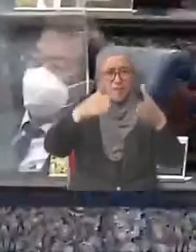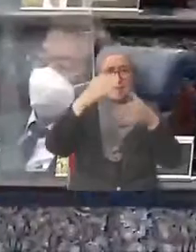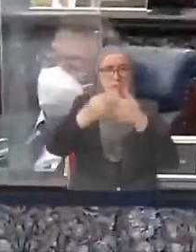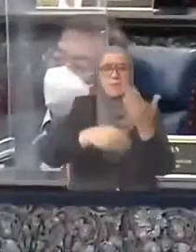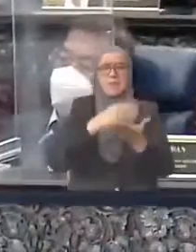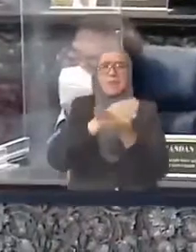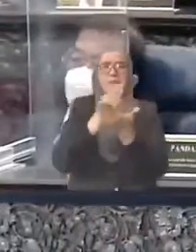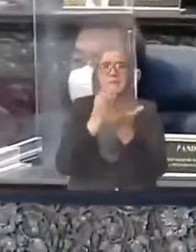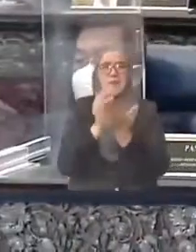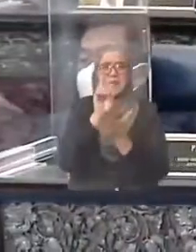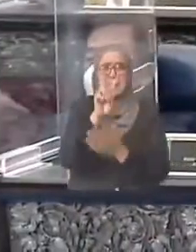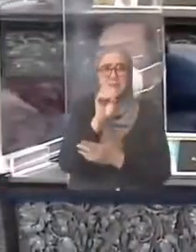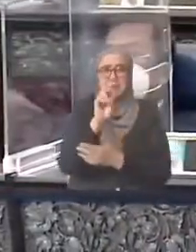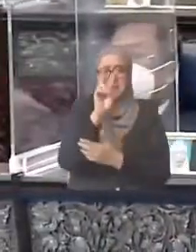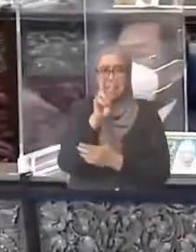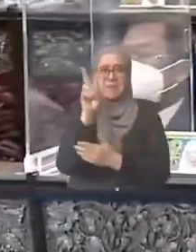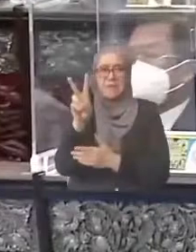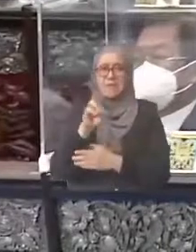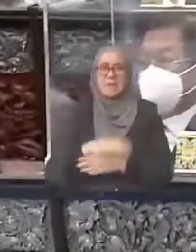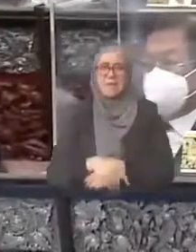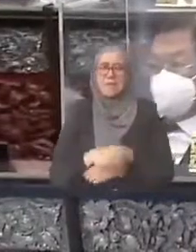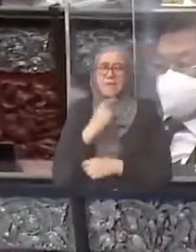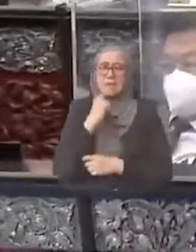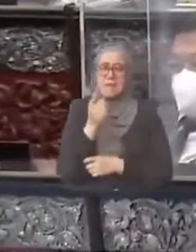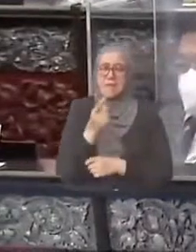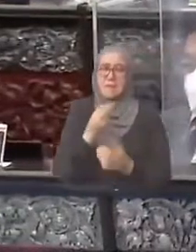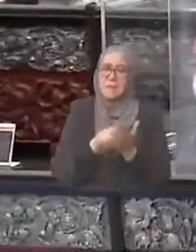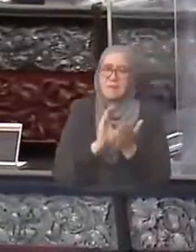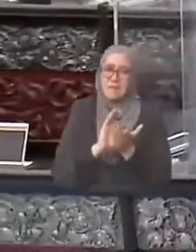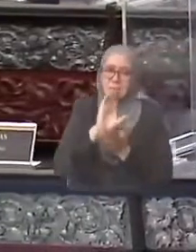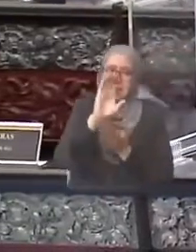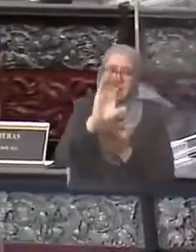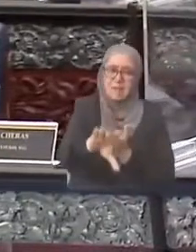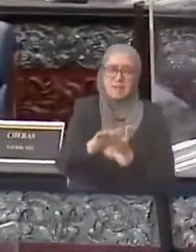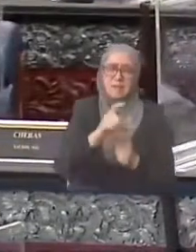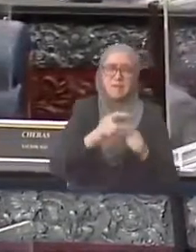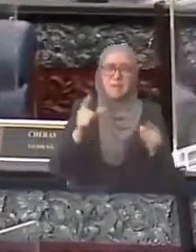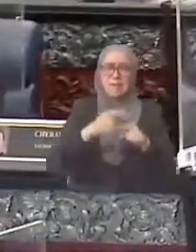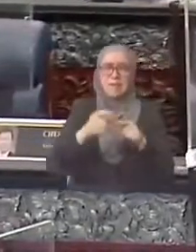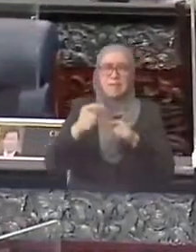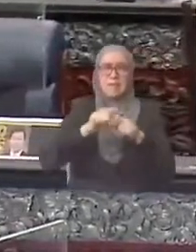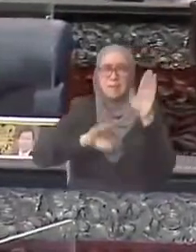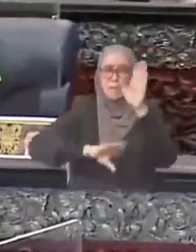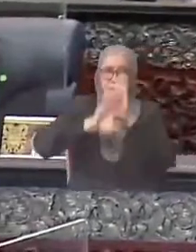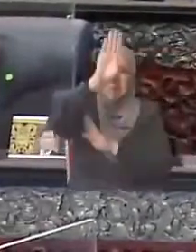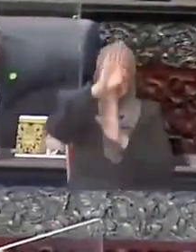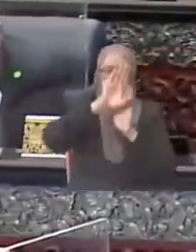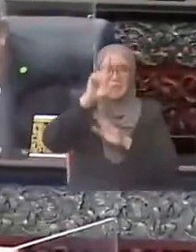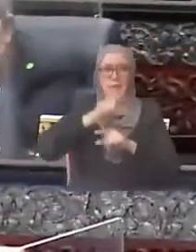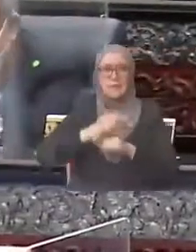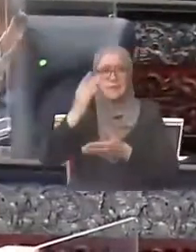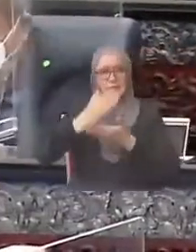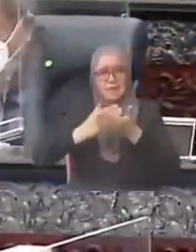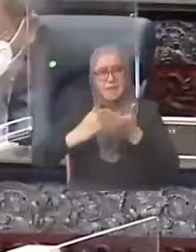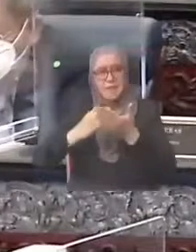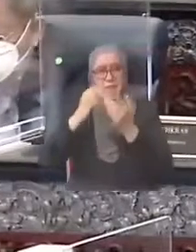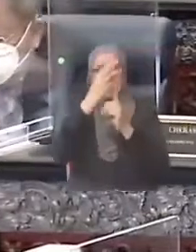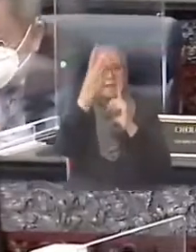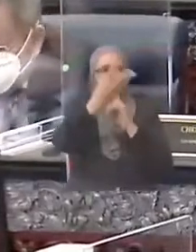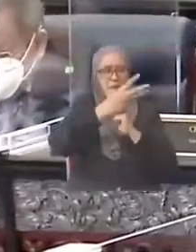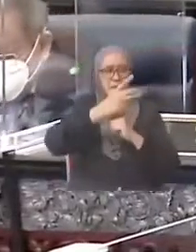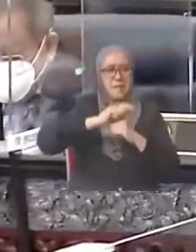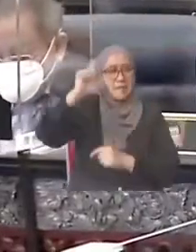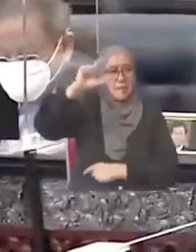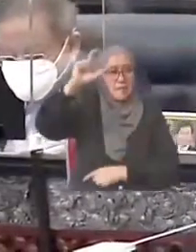mobil Ringgit Bagi pengurus Anda pembangunan hal lewat Islam dibawa jabatan Perdana Menteri Di bawah payung pendidikan Islam kerajaan